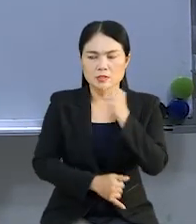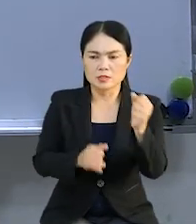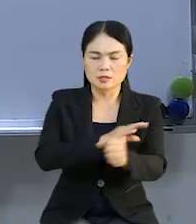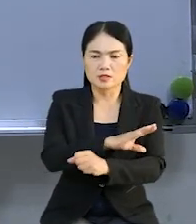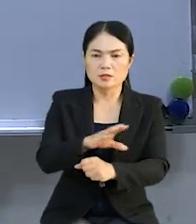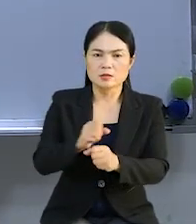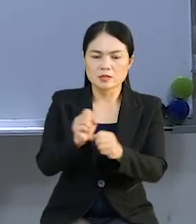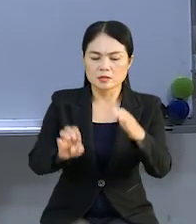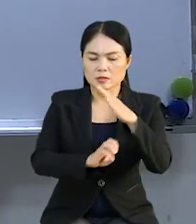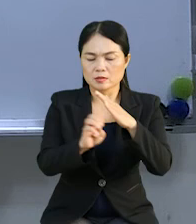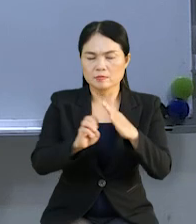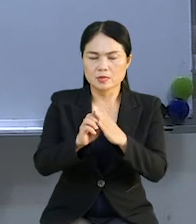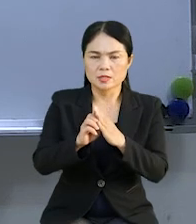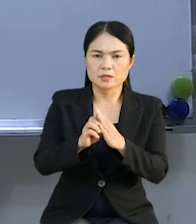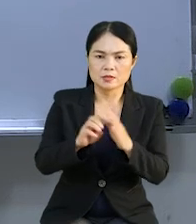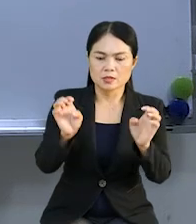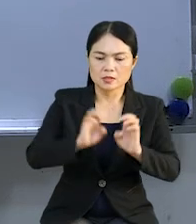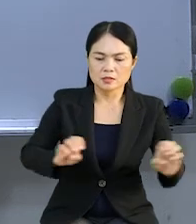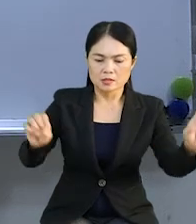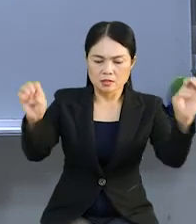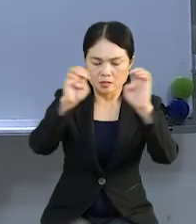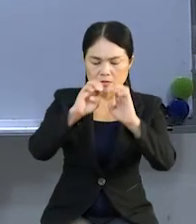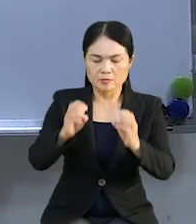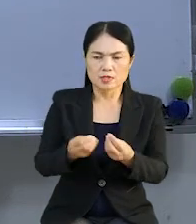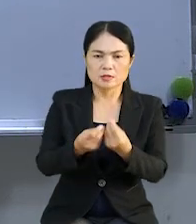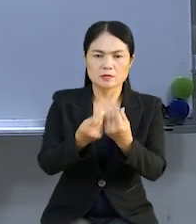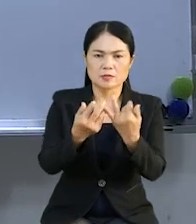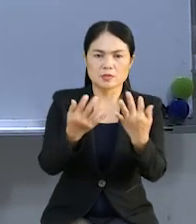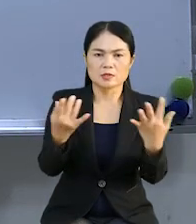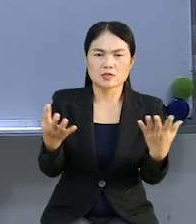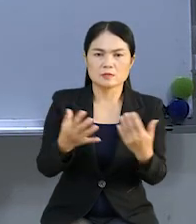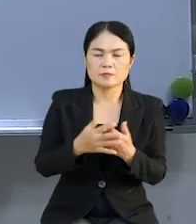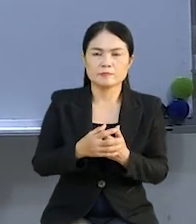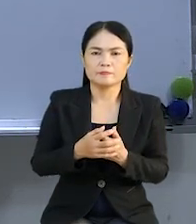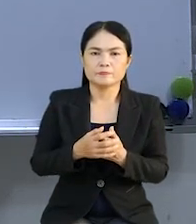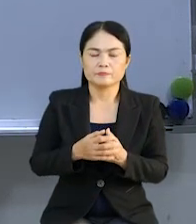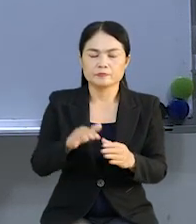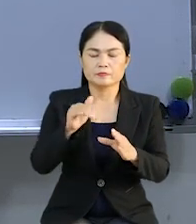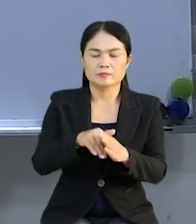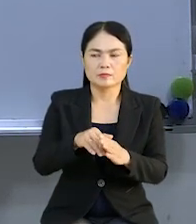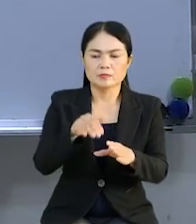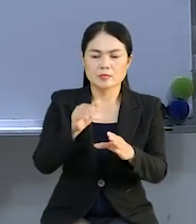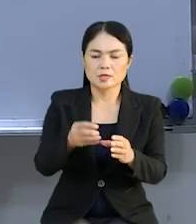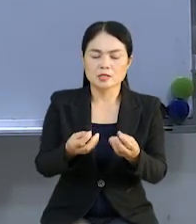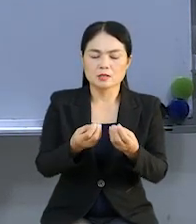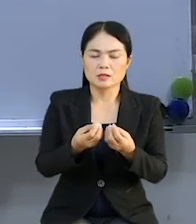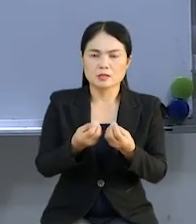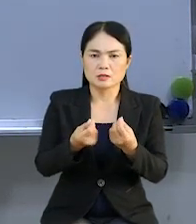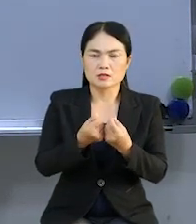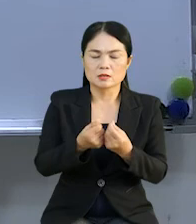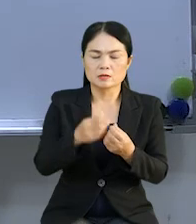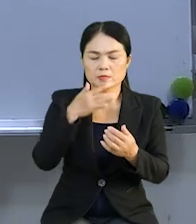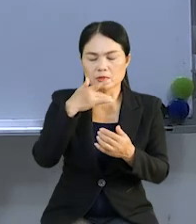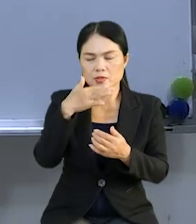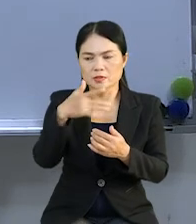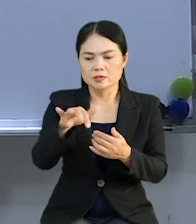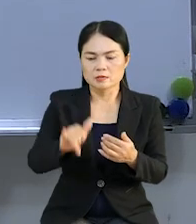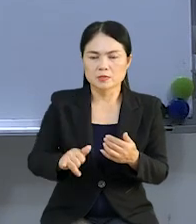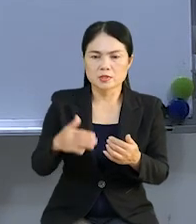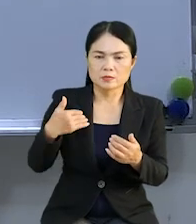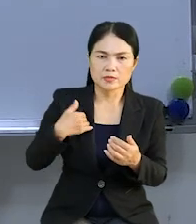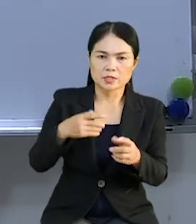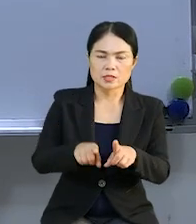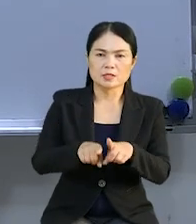เยื้องเบียนทนเทียนนะทอมาจีดจีจานบาทบาทนักน้องได้ก่อเมียนในสัมมดก่อเ